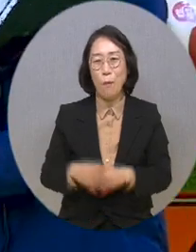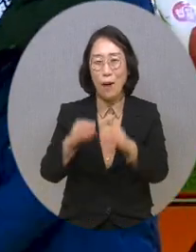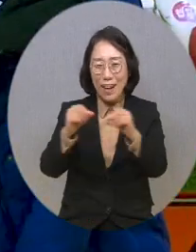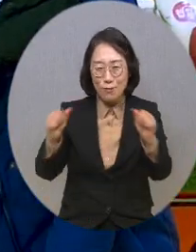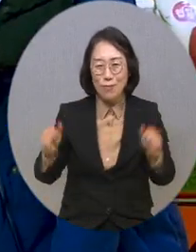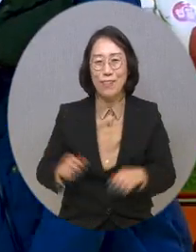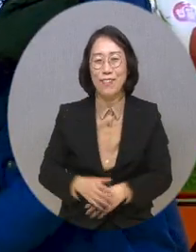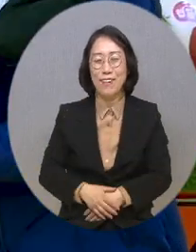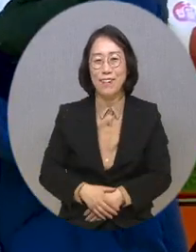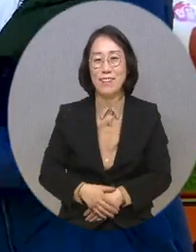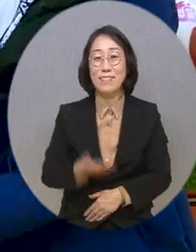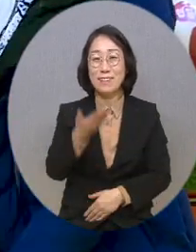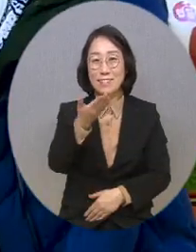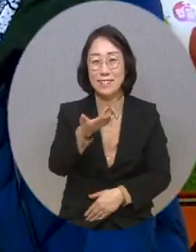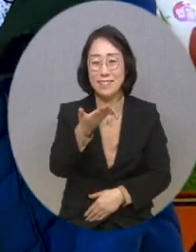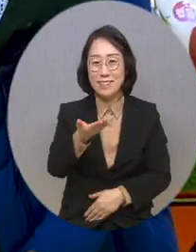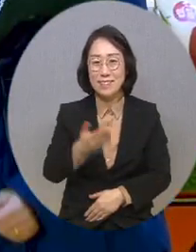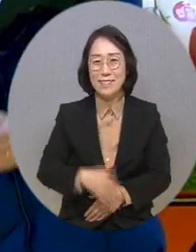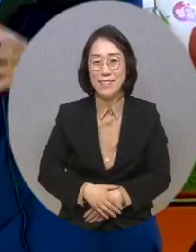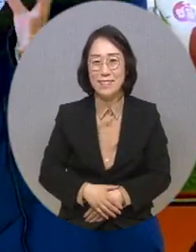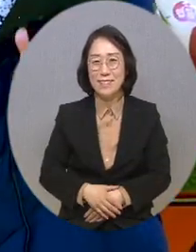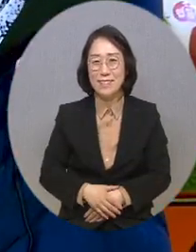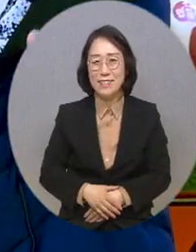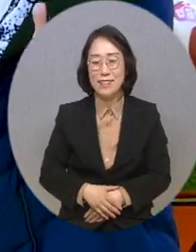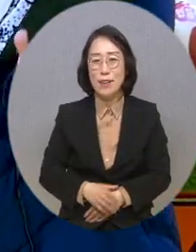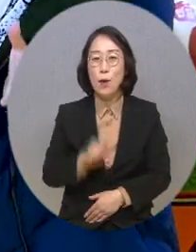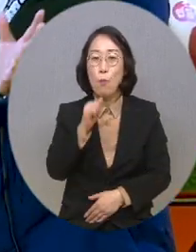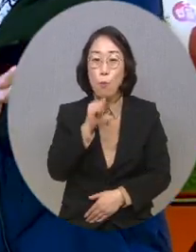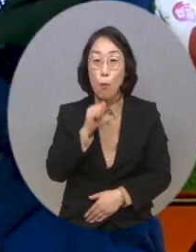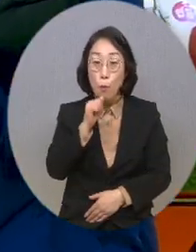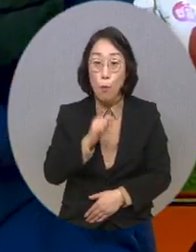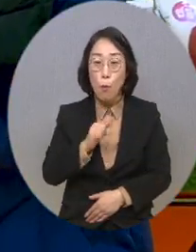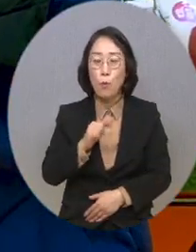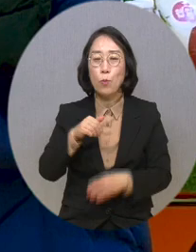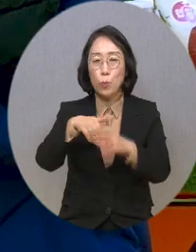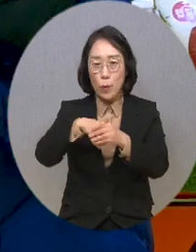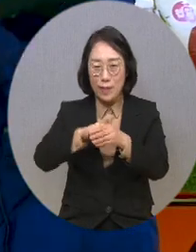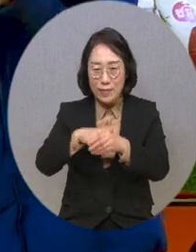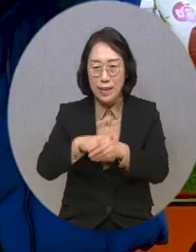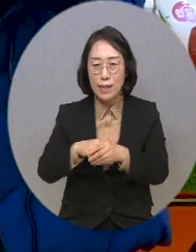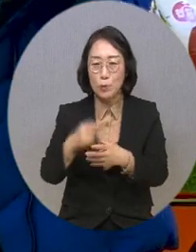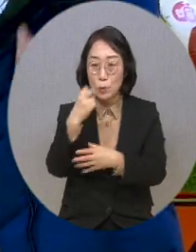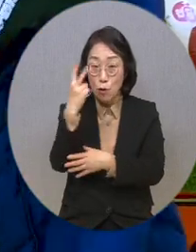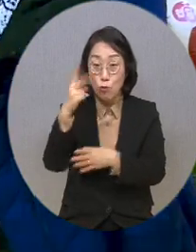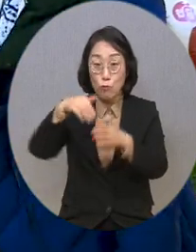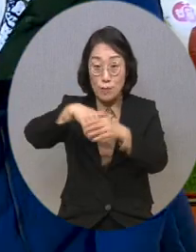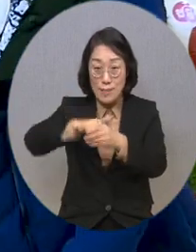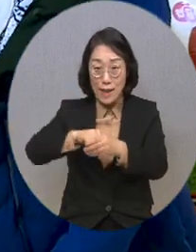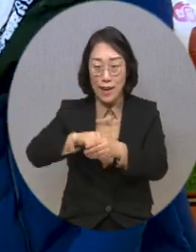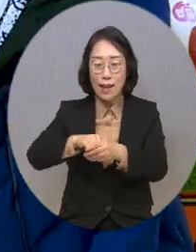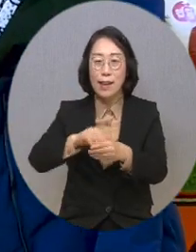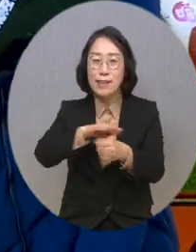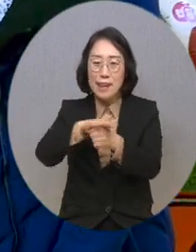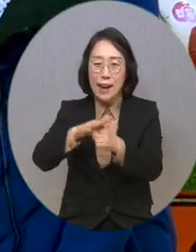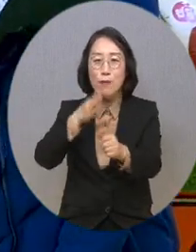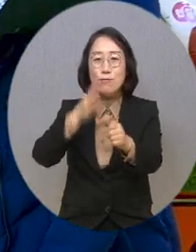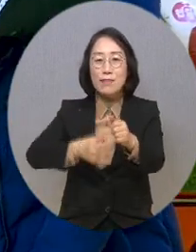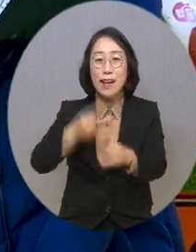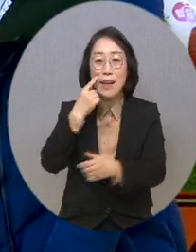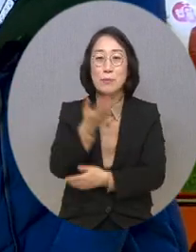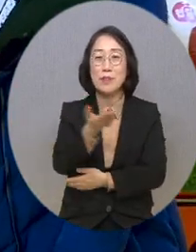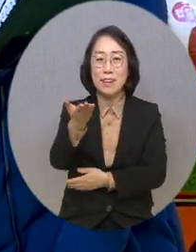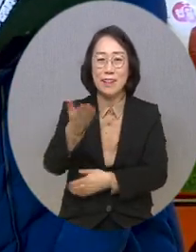자, 여러분 아버지 오셨으니까 우리 콩콩이 된장 청국장 많이 사랑해달라고 저기 카메라 보시고 한 말씀 해주세요.